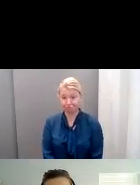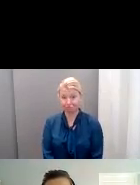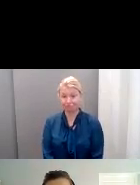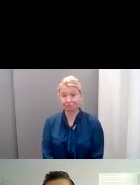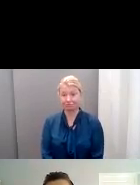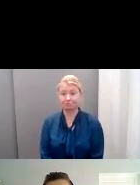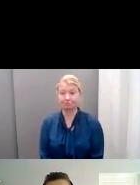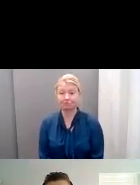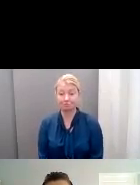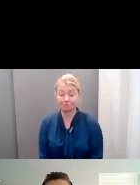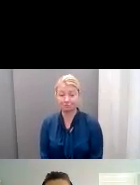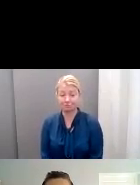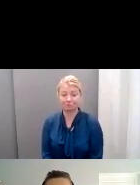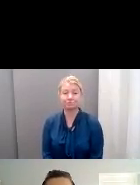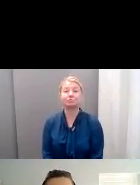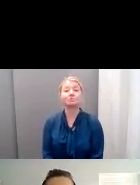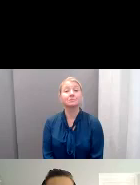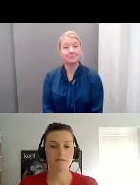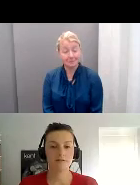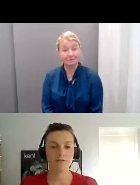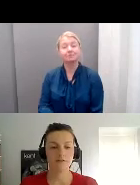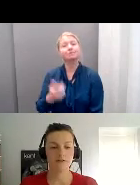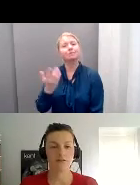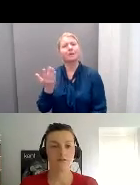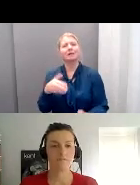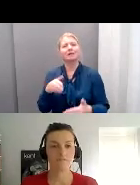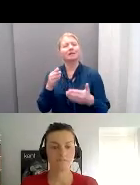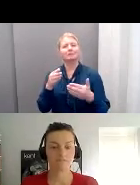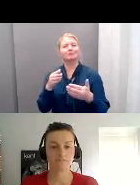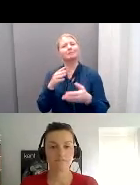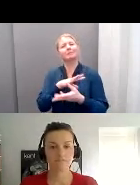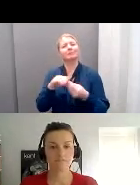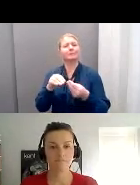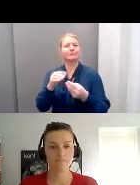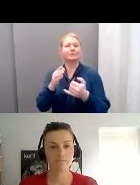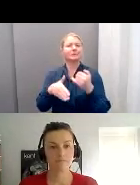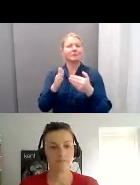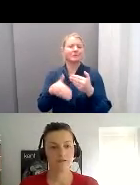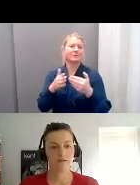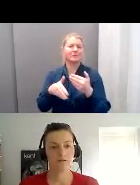Några slutsatser då har vi kommit till här i slutet.